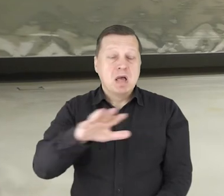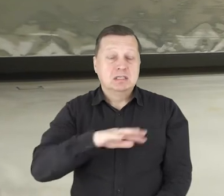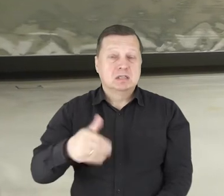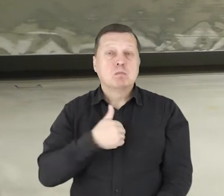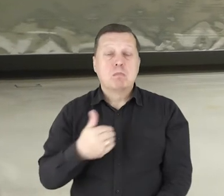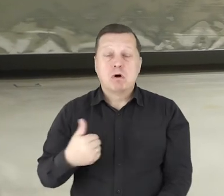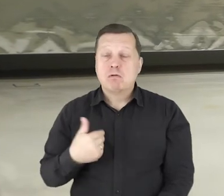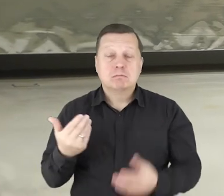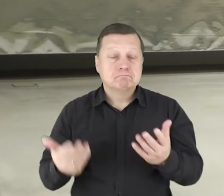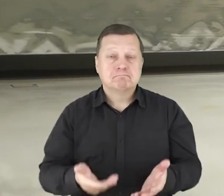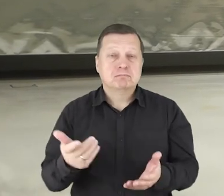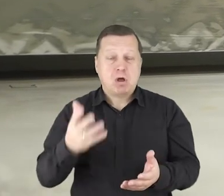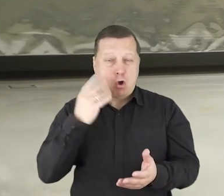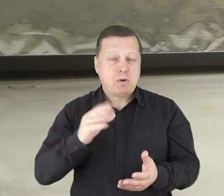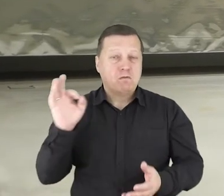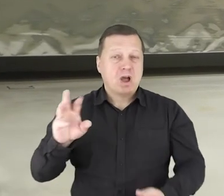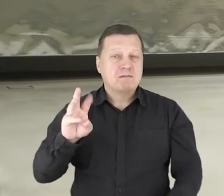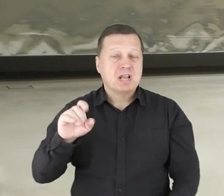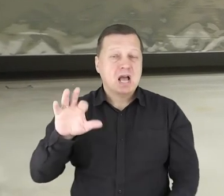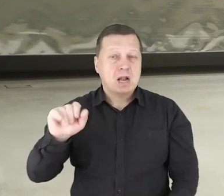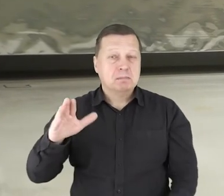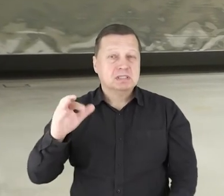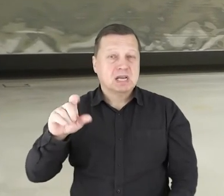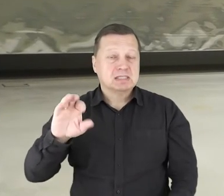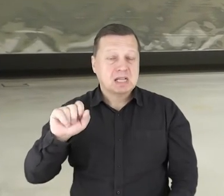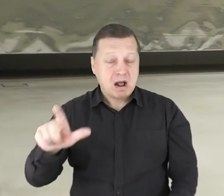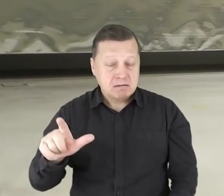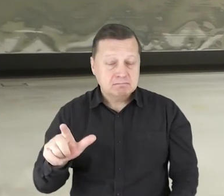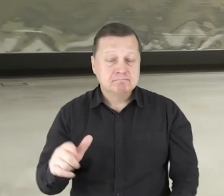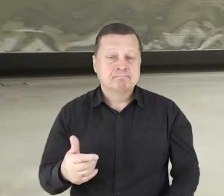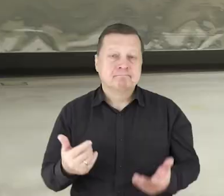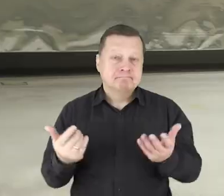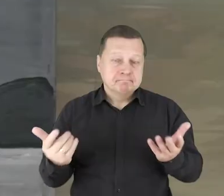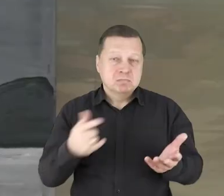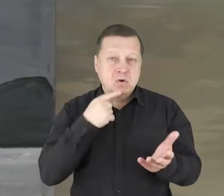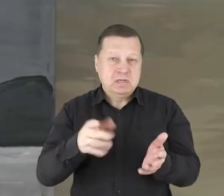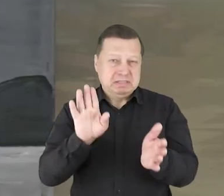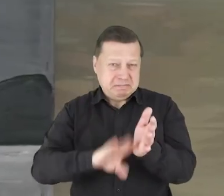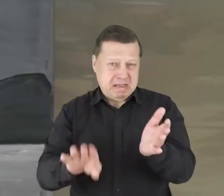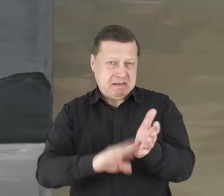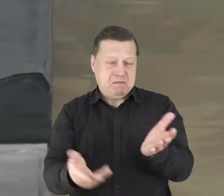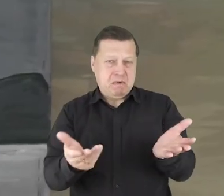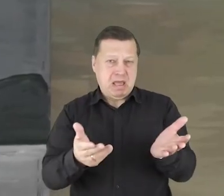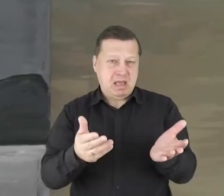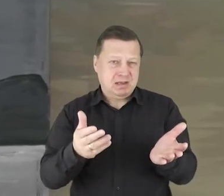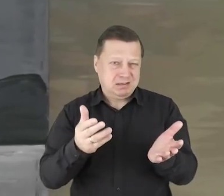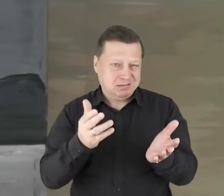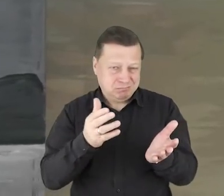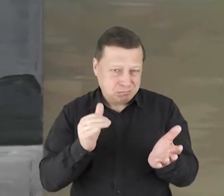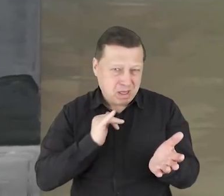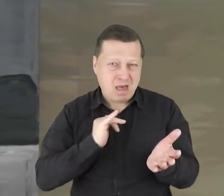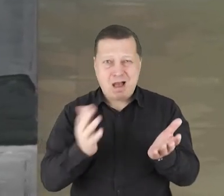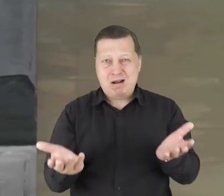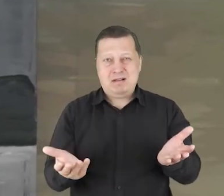Pejzaże, polskie pejzaże na obrazach Wilhelma Sasnala są jak najbardziej zwykłe, banalne,